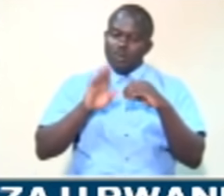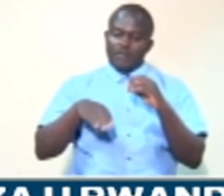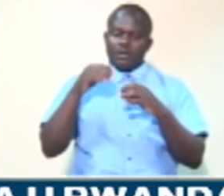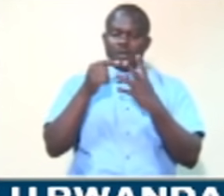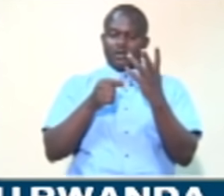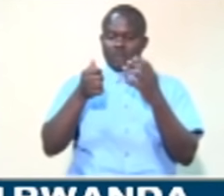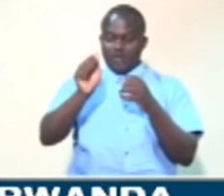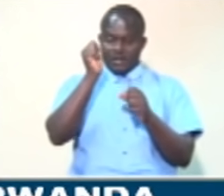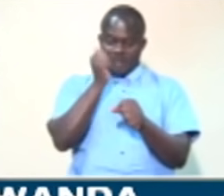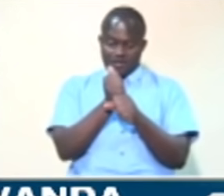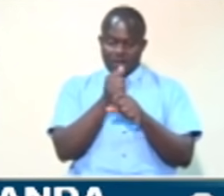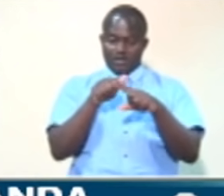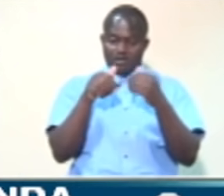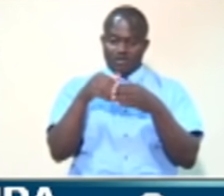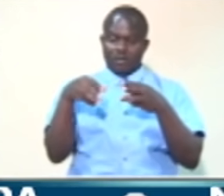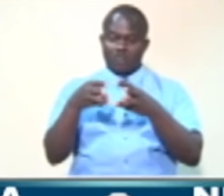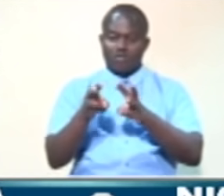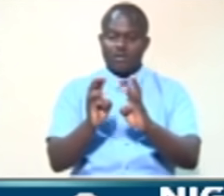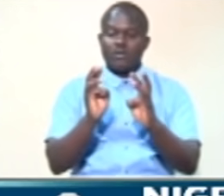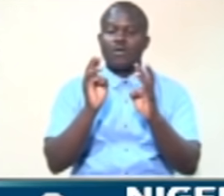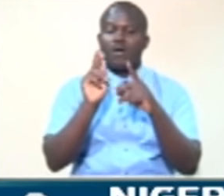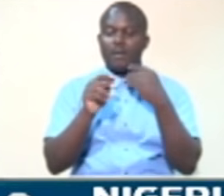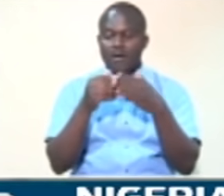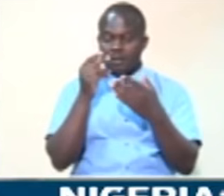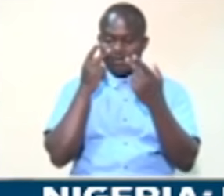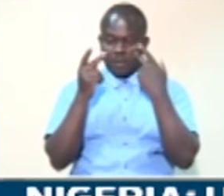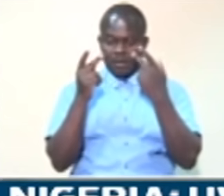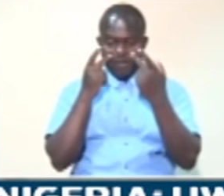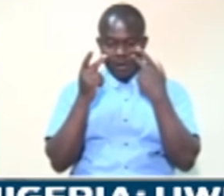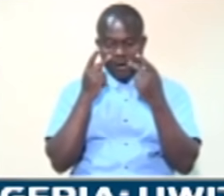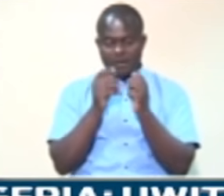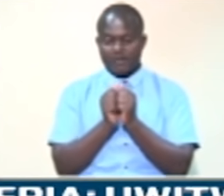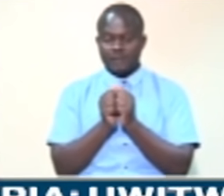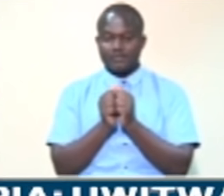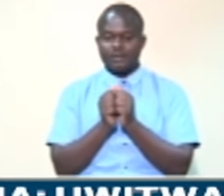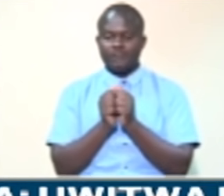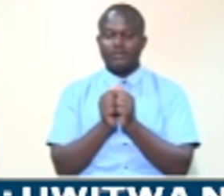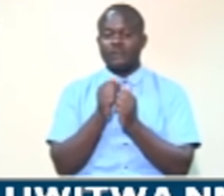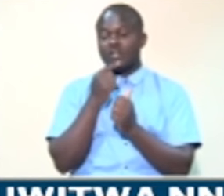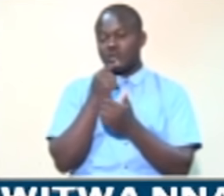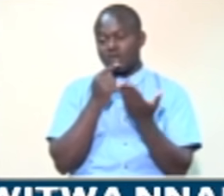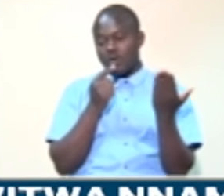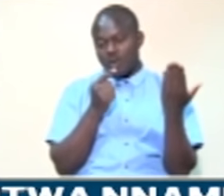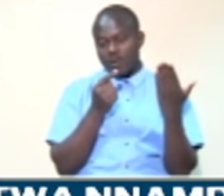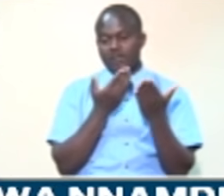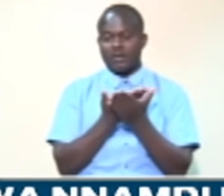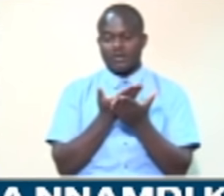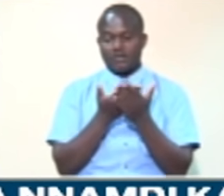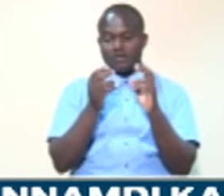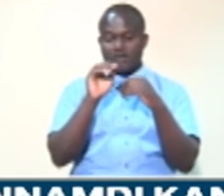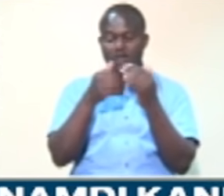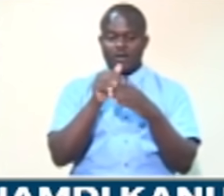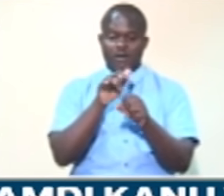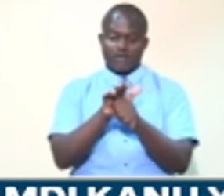yakoze biterwa n'uko abaturage baba mubona rero usanga kenshi